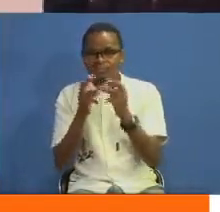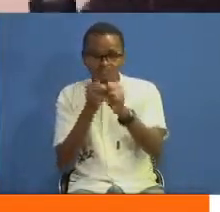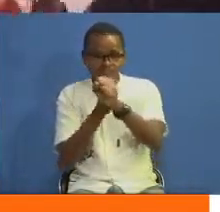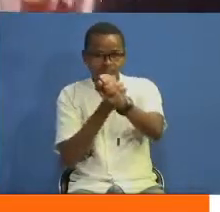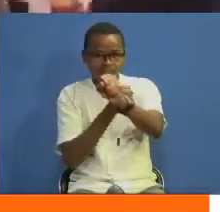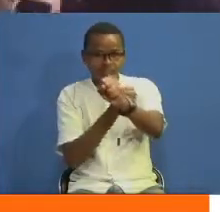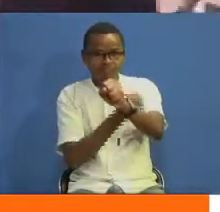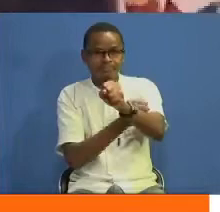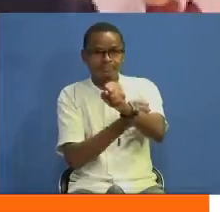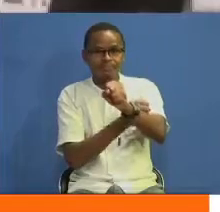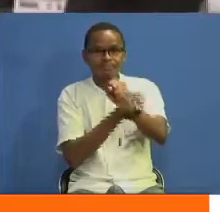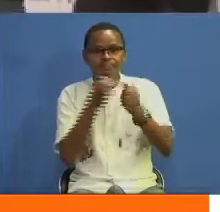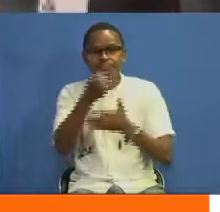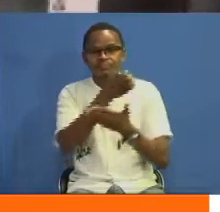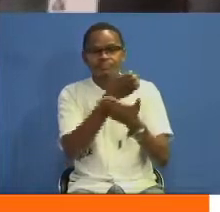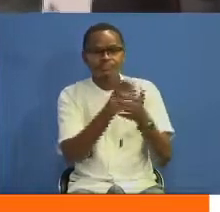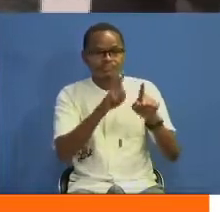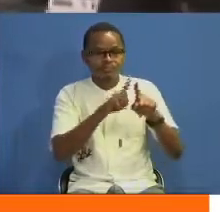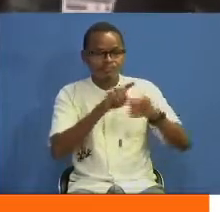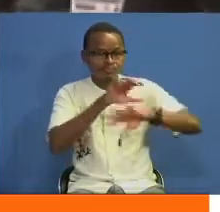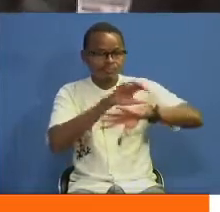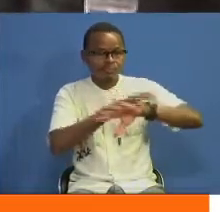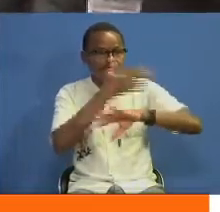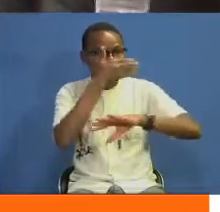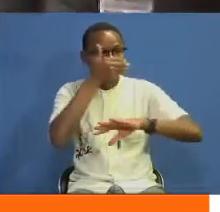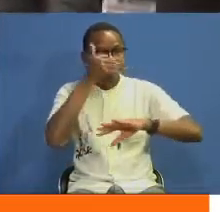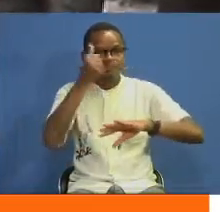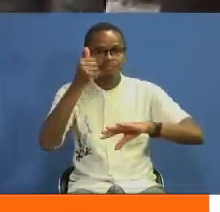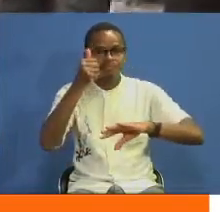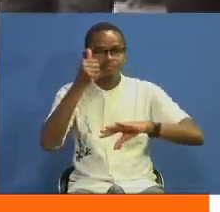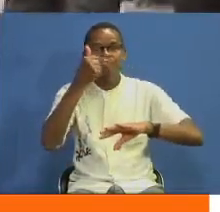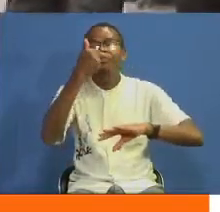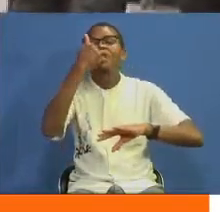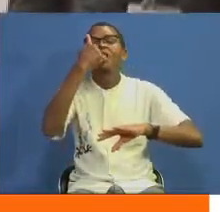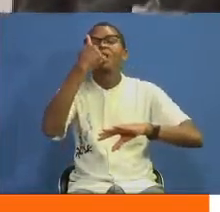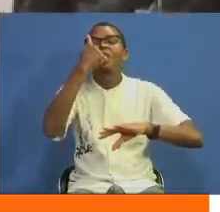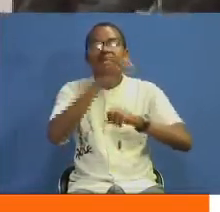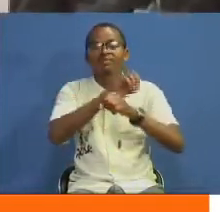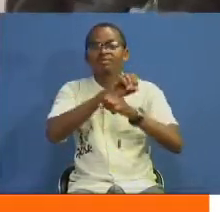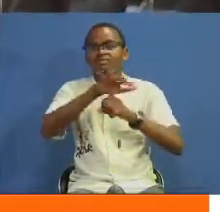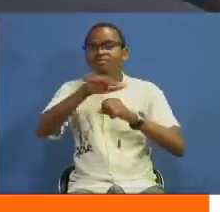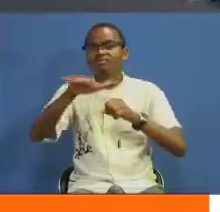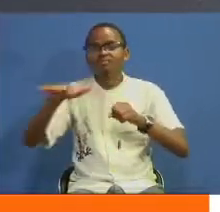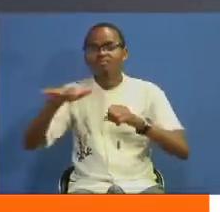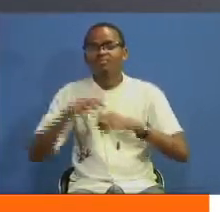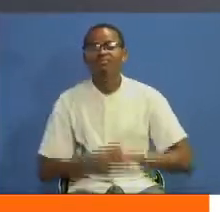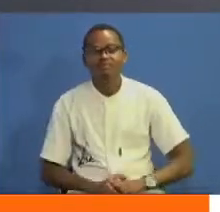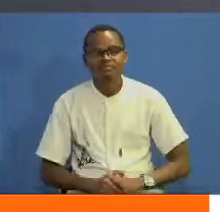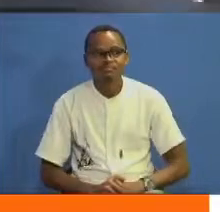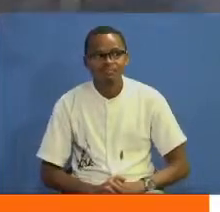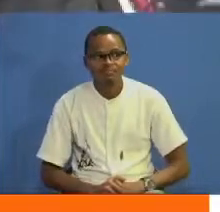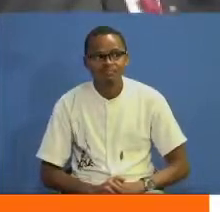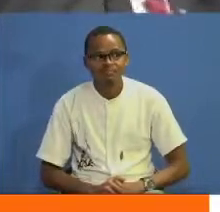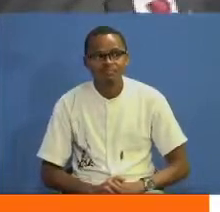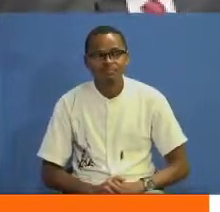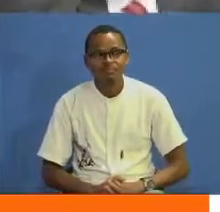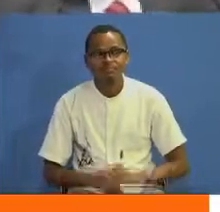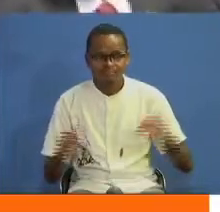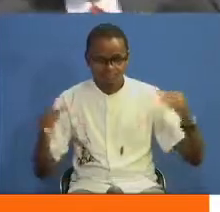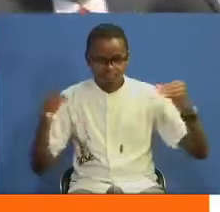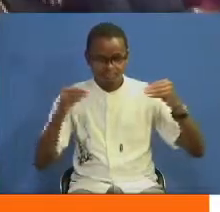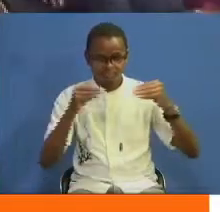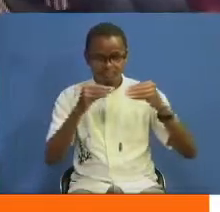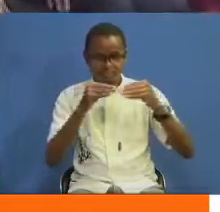afueni yao ya kiuchumi na upatikanaji bora wa chanjo dhidi ya COVID-19. Mkutano huo